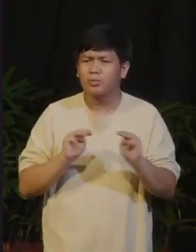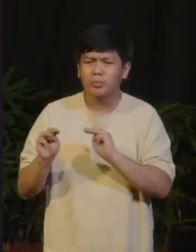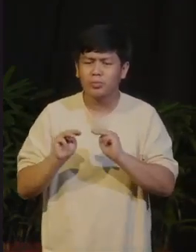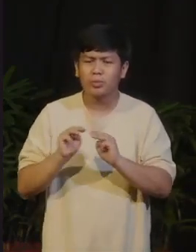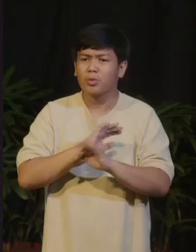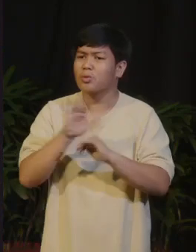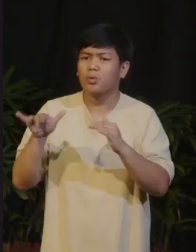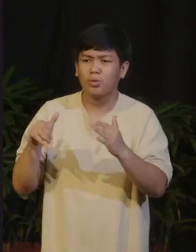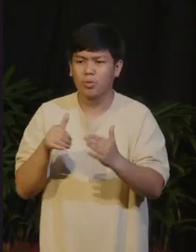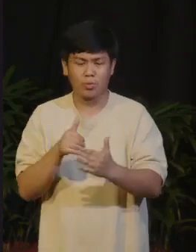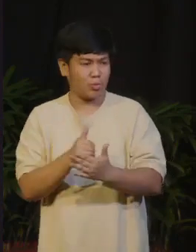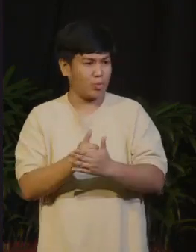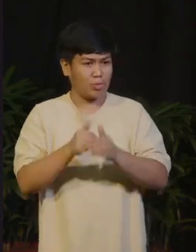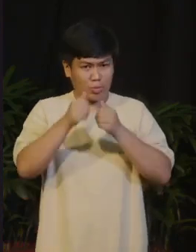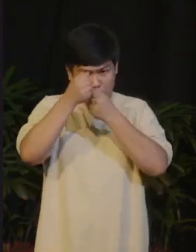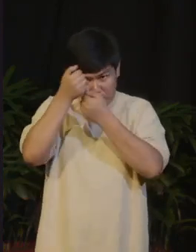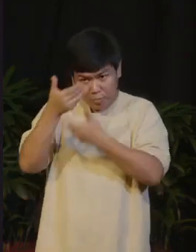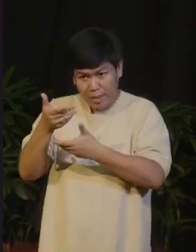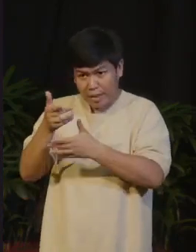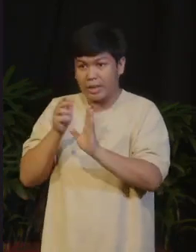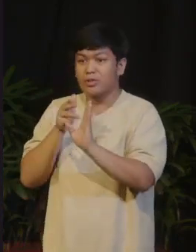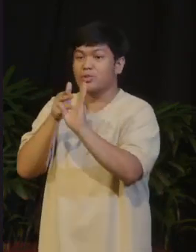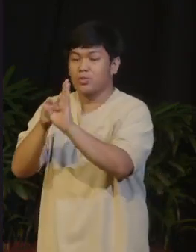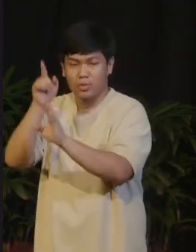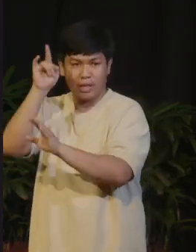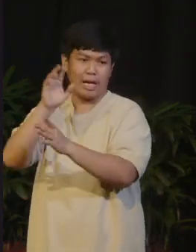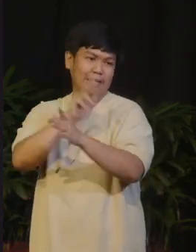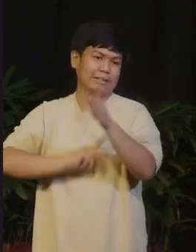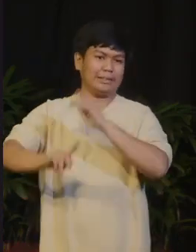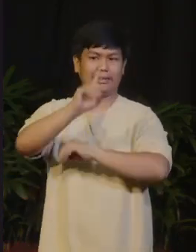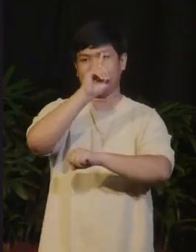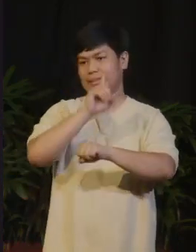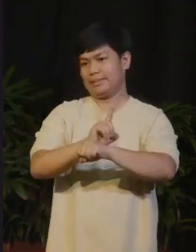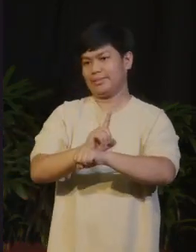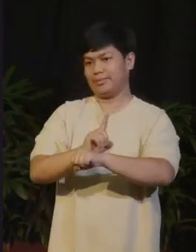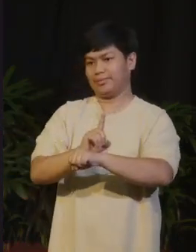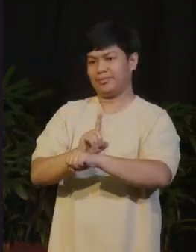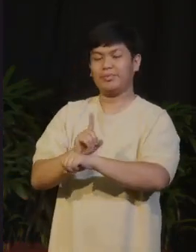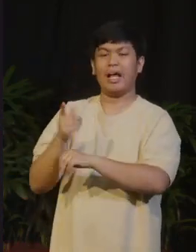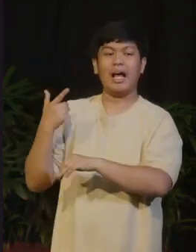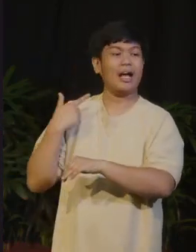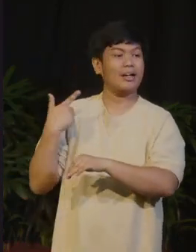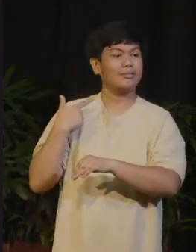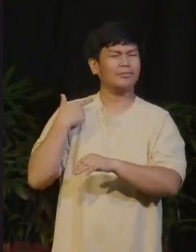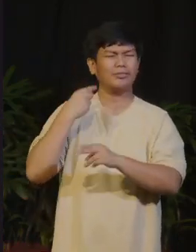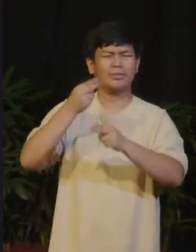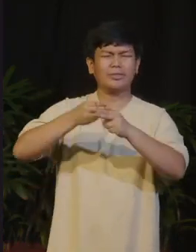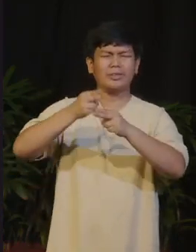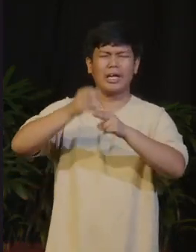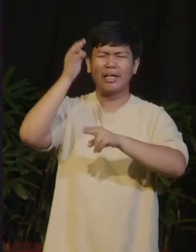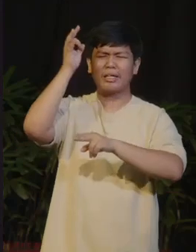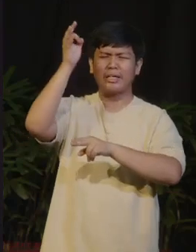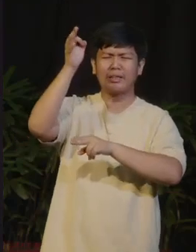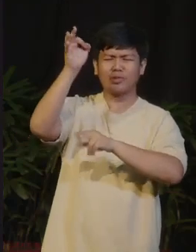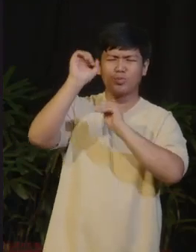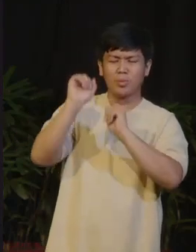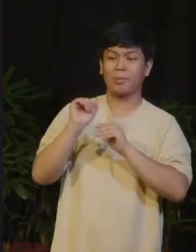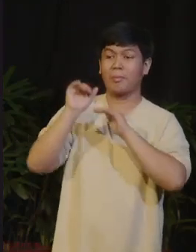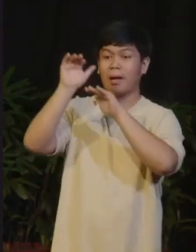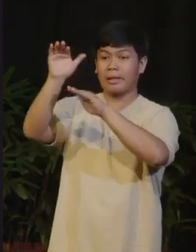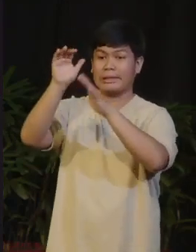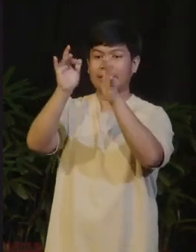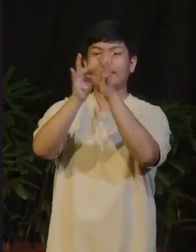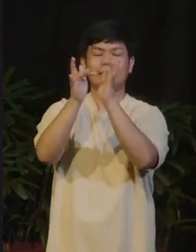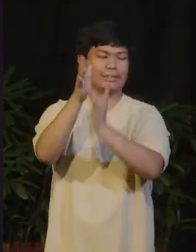kanyang kaharian. So ito yung tinatawag nilang Sermon on the Mount or yung Sermon on the Plain.